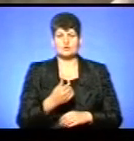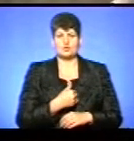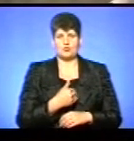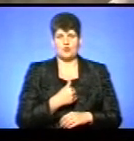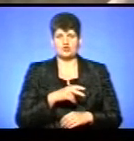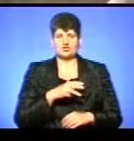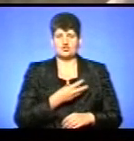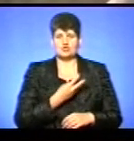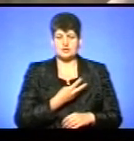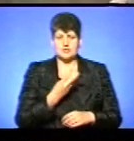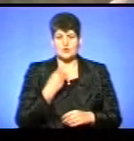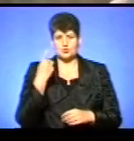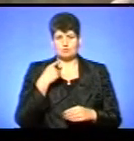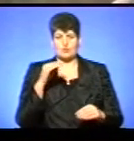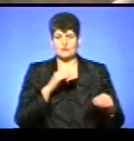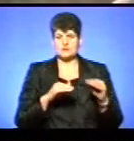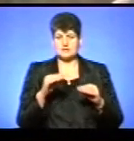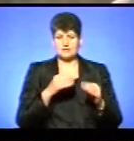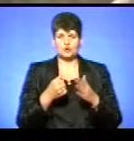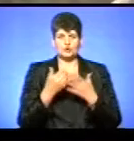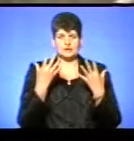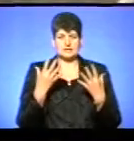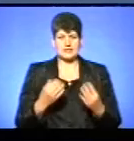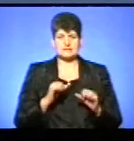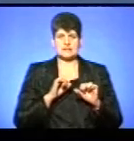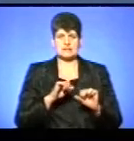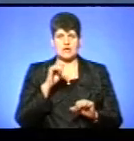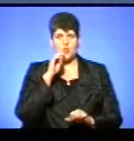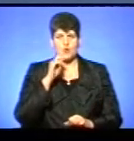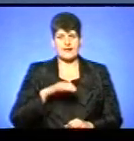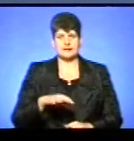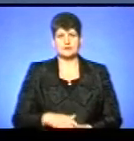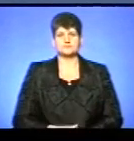військової частини А-3215 до Дня захисника України.